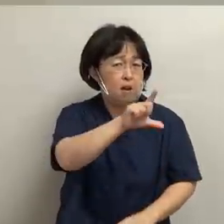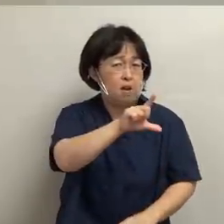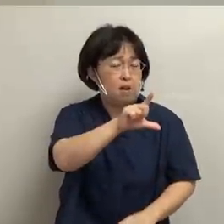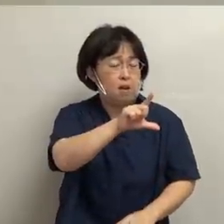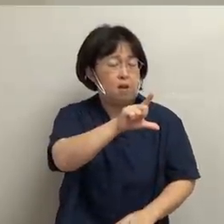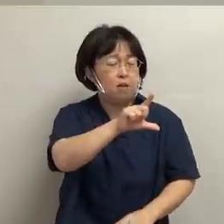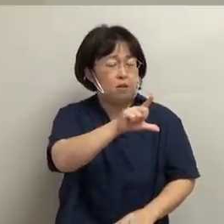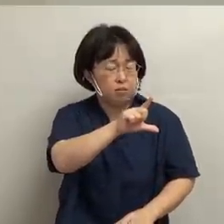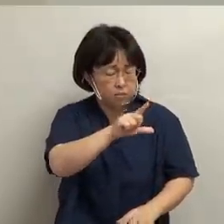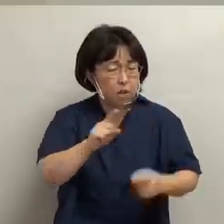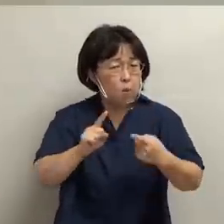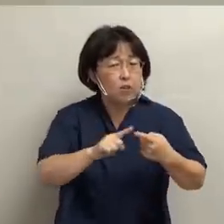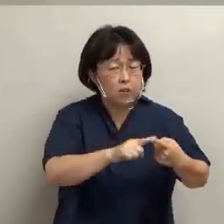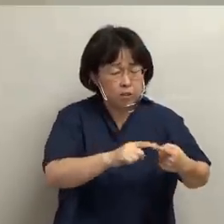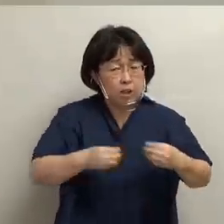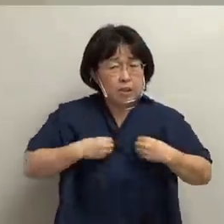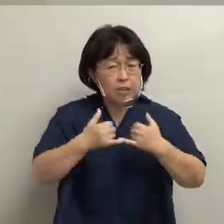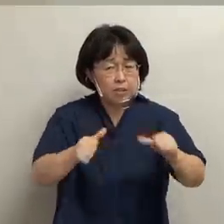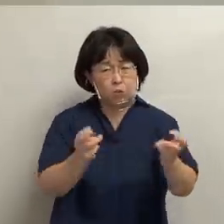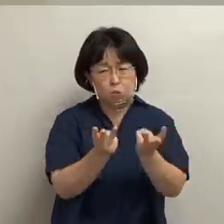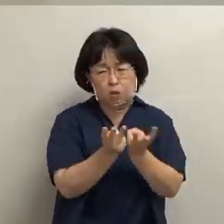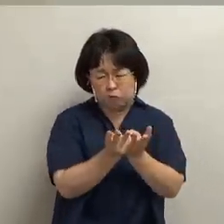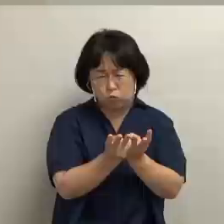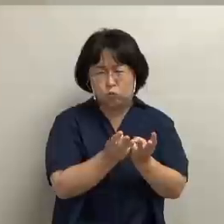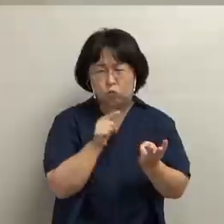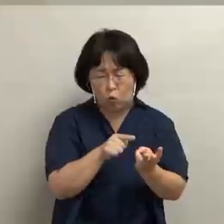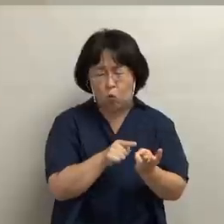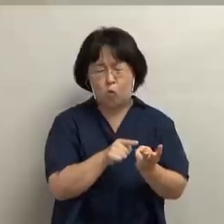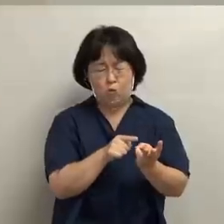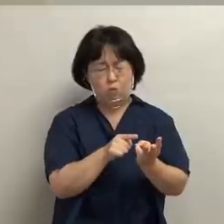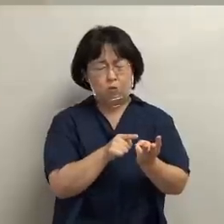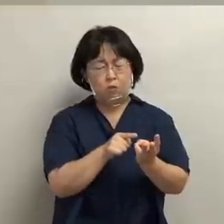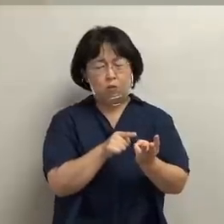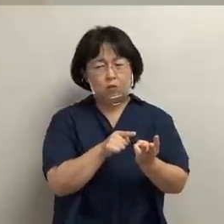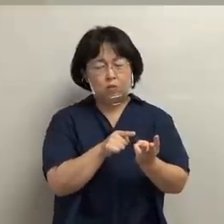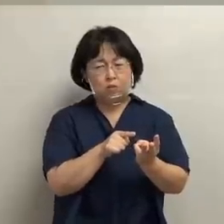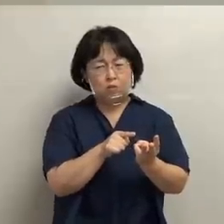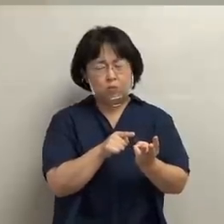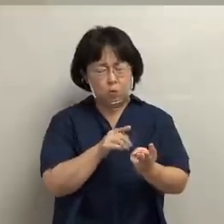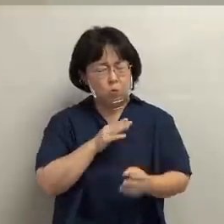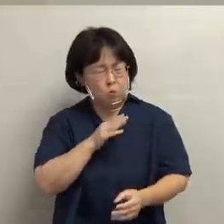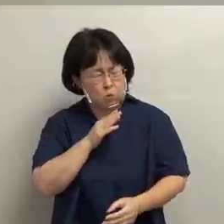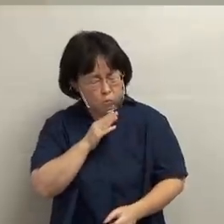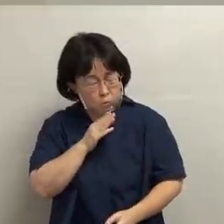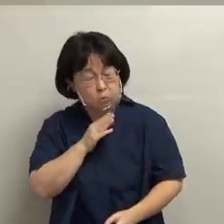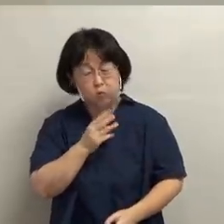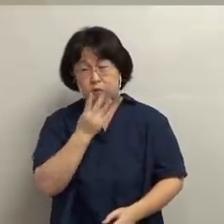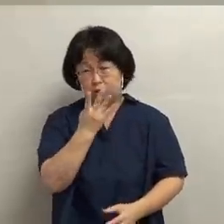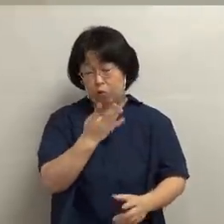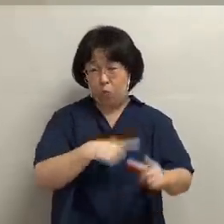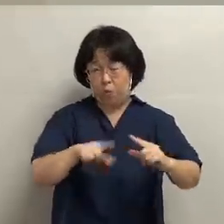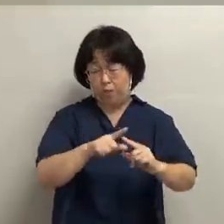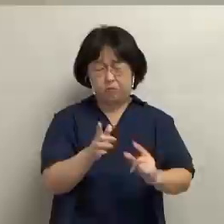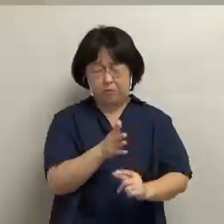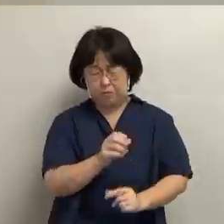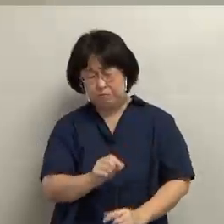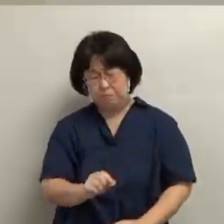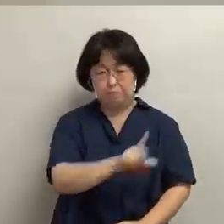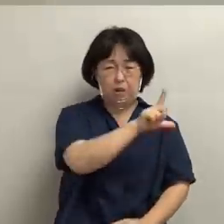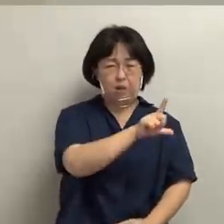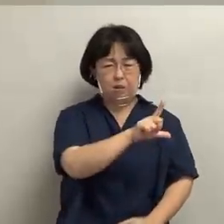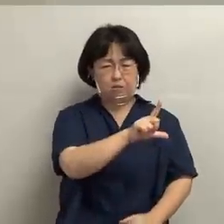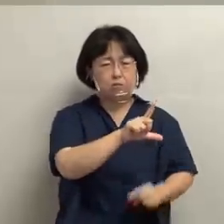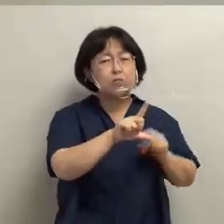て絵4000社がですねもうまさにもうあの本当にもう4倍近くに上っているということが